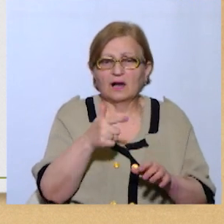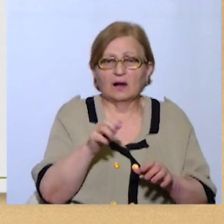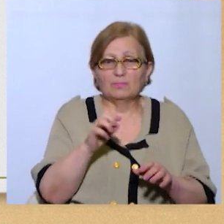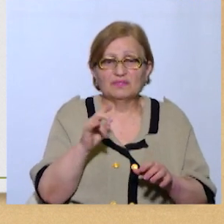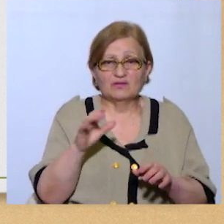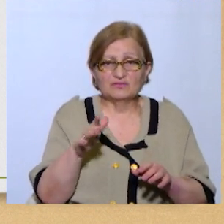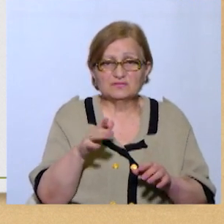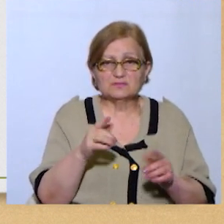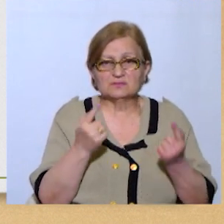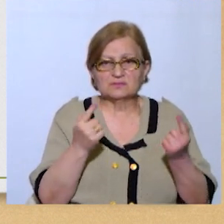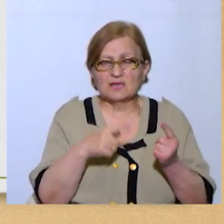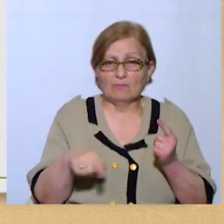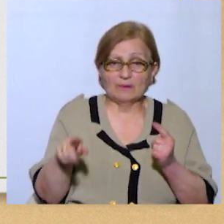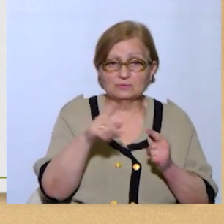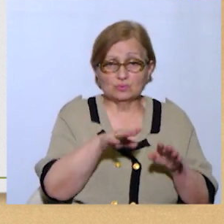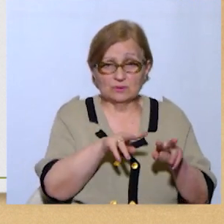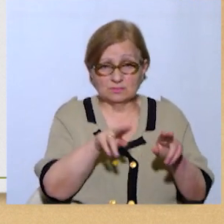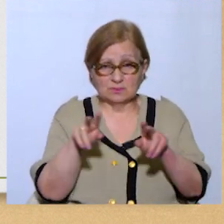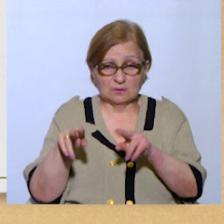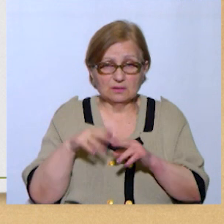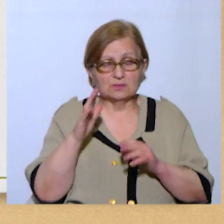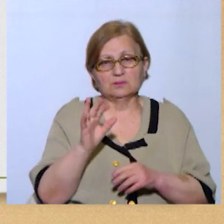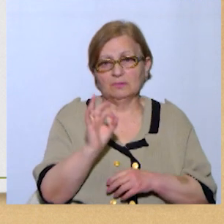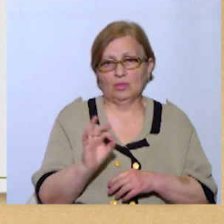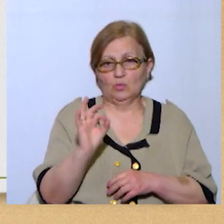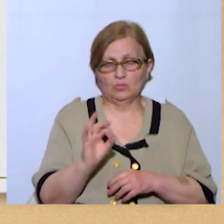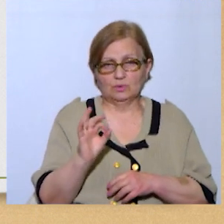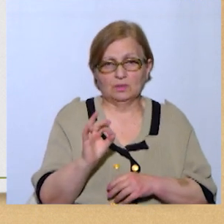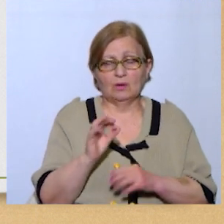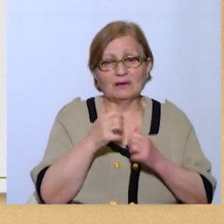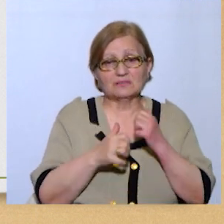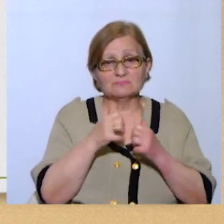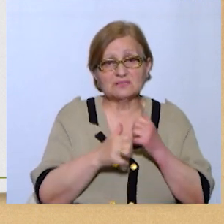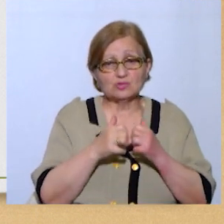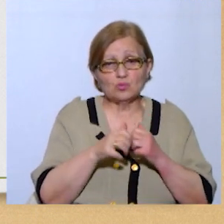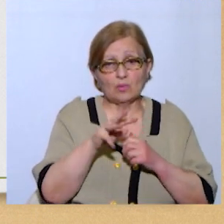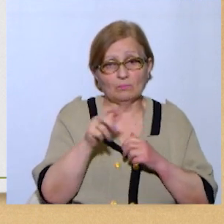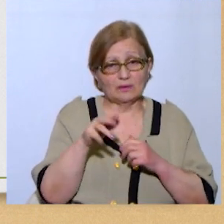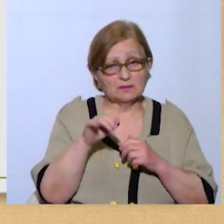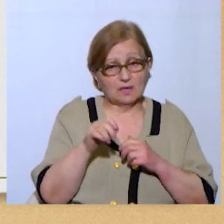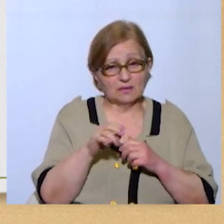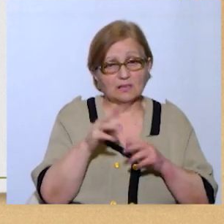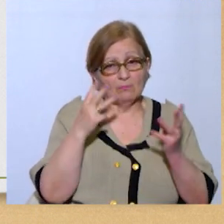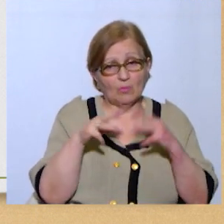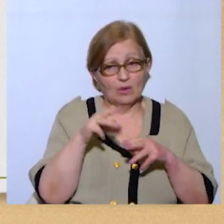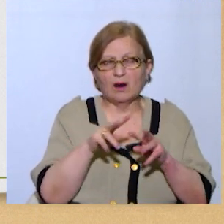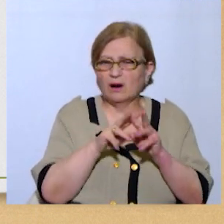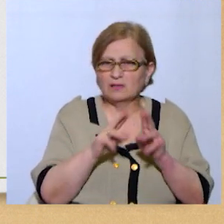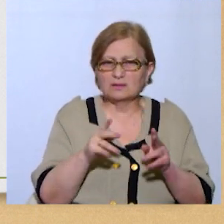მონაცემი თანაბარი არის, იქნება ნულის ტოლი. ხოლო საშუალო, მედიანა და მოდა ზუსტად იგივენაირად